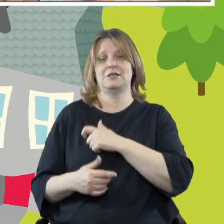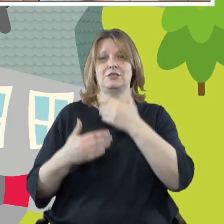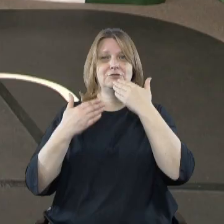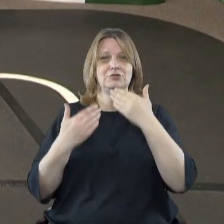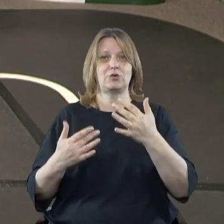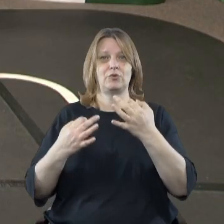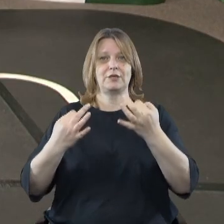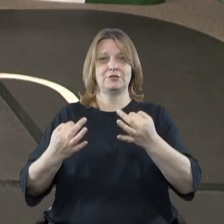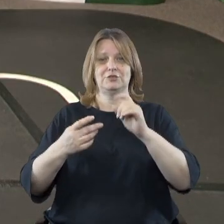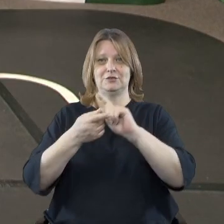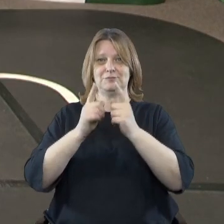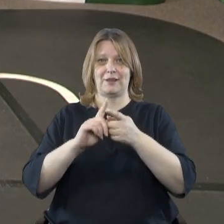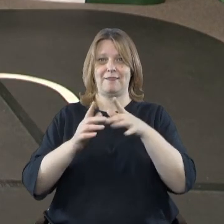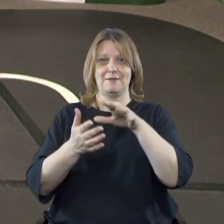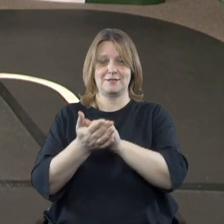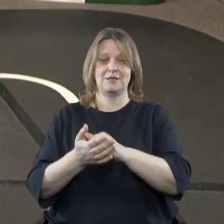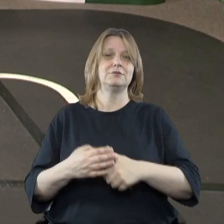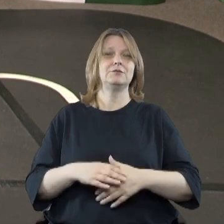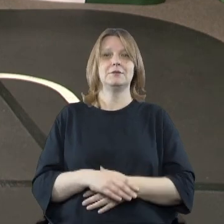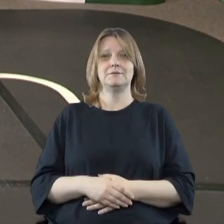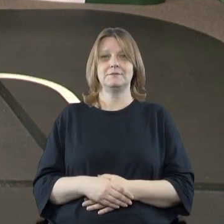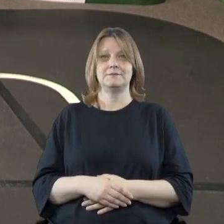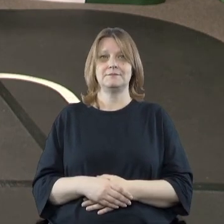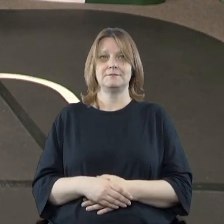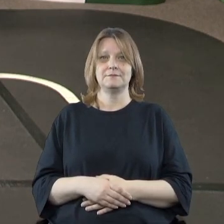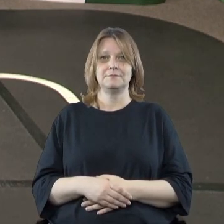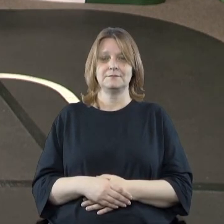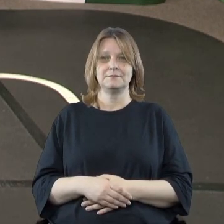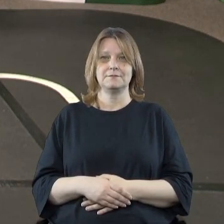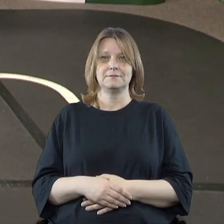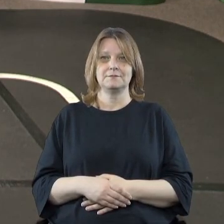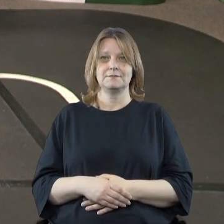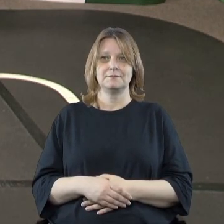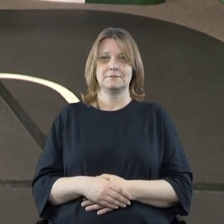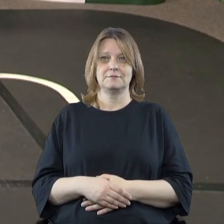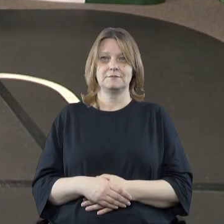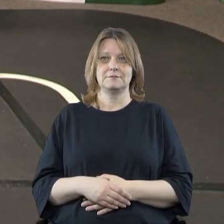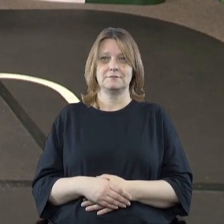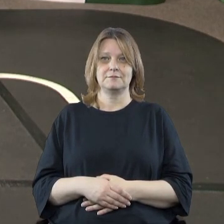zajęcia. Dziękujemy. Pa, pa, do widzenia.